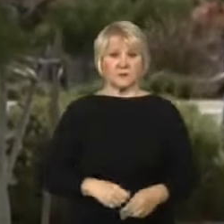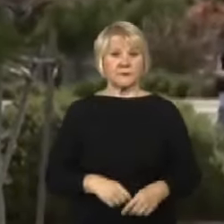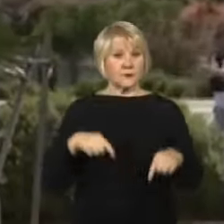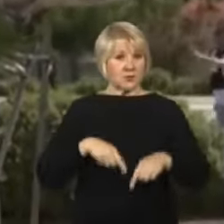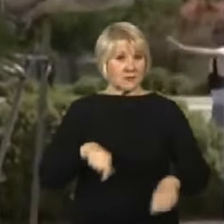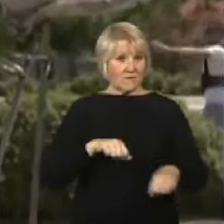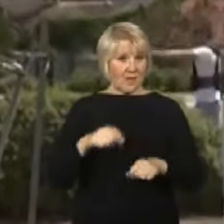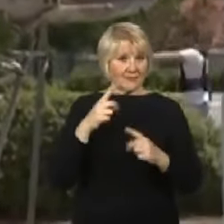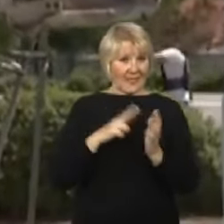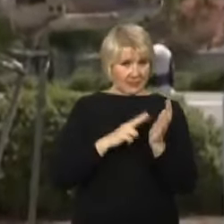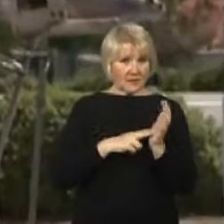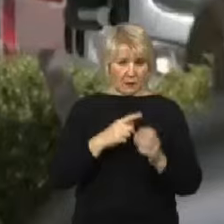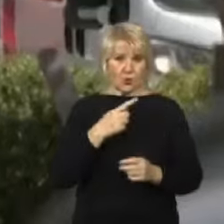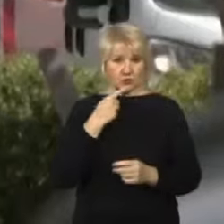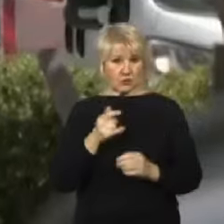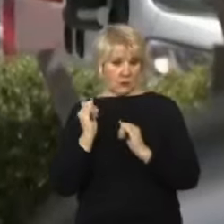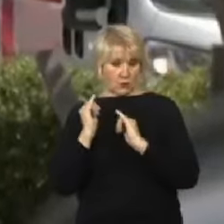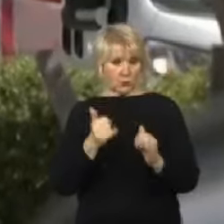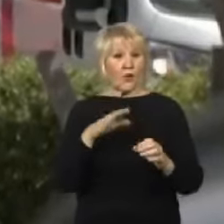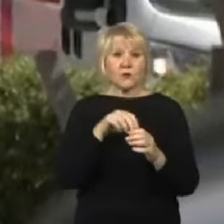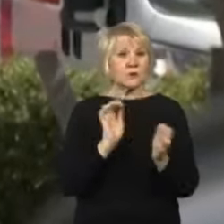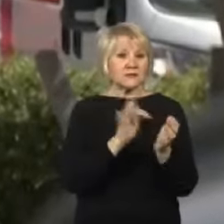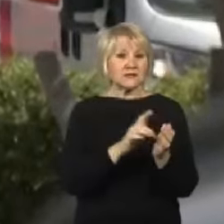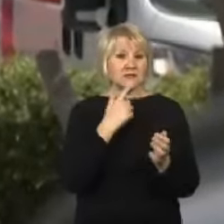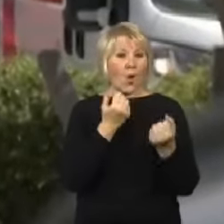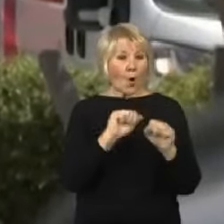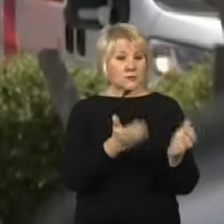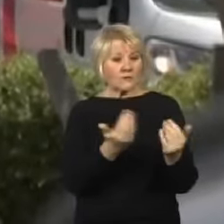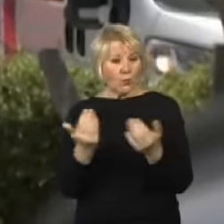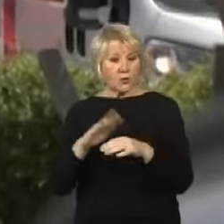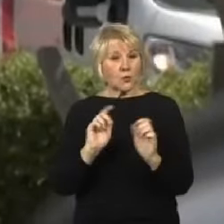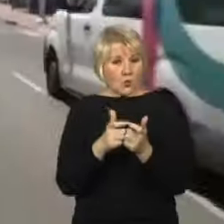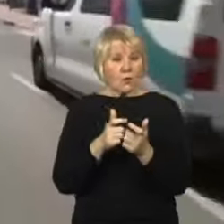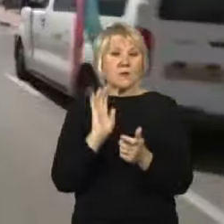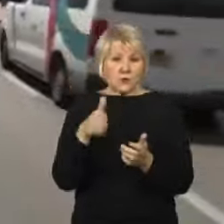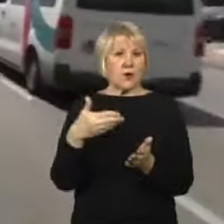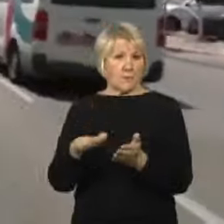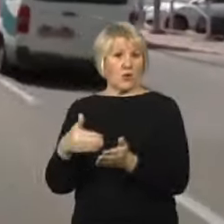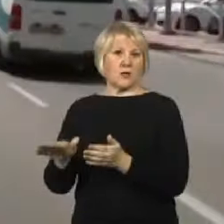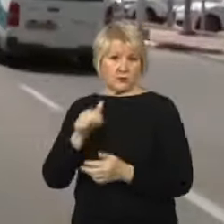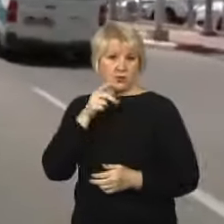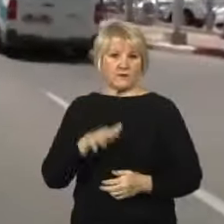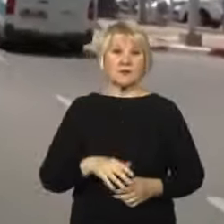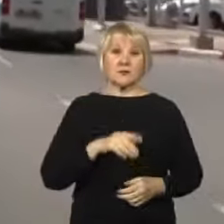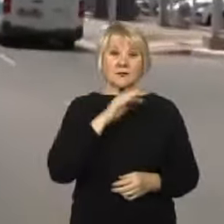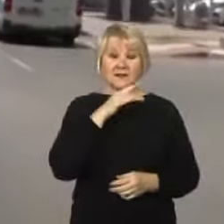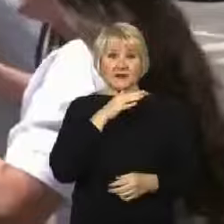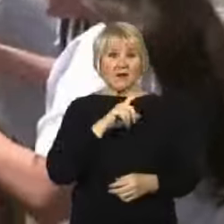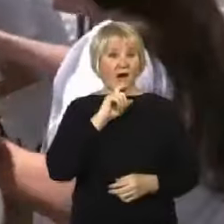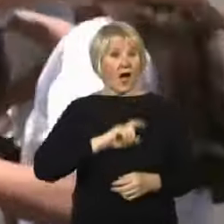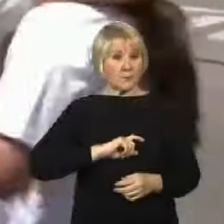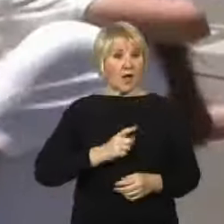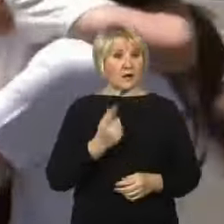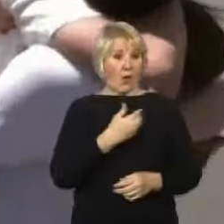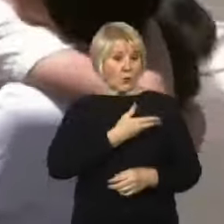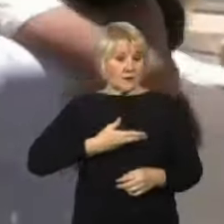Premiér Netanyahu tvrdí, že operace s cílem osvobodit další rukojmí budou pokračovat. Izraelská armáda jich z pásma